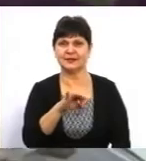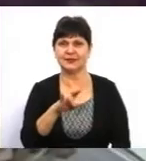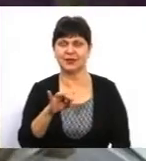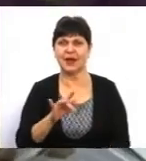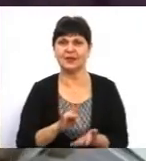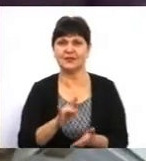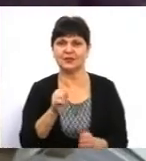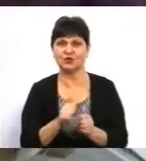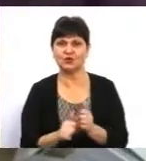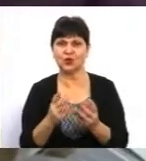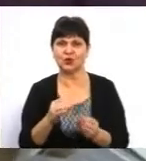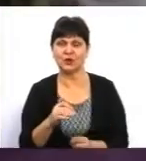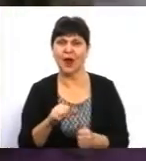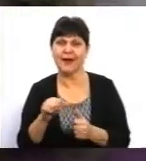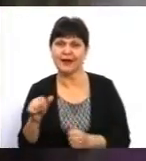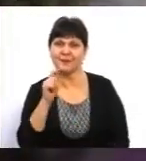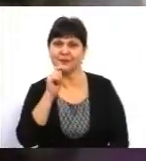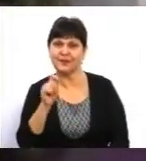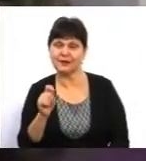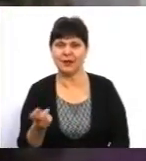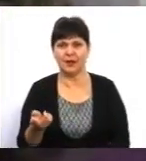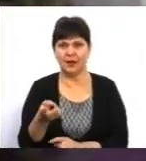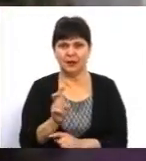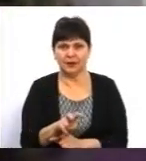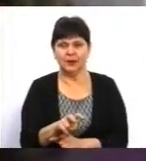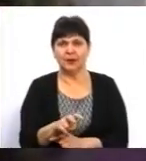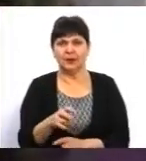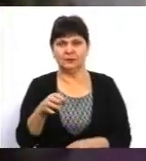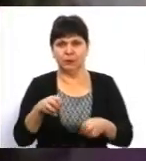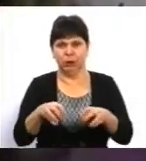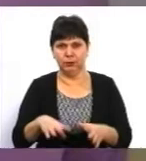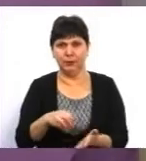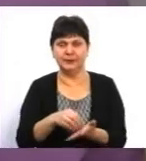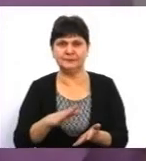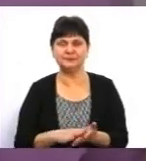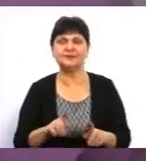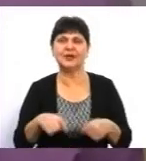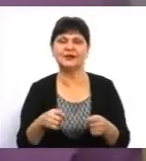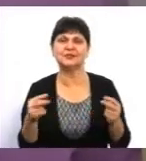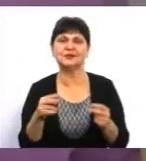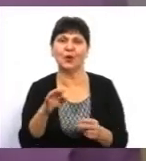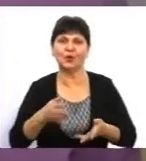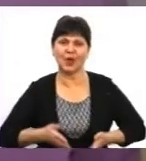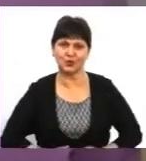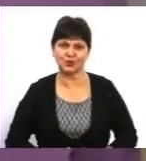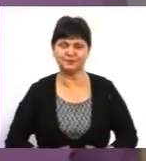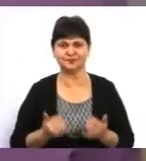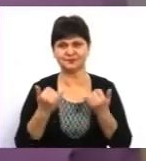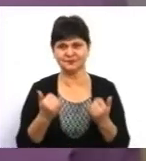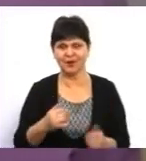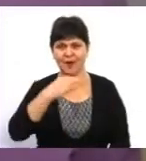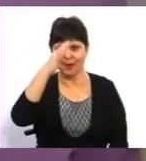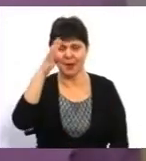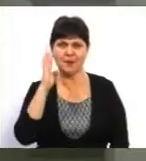щодня, крім неділі, приходить працівник РАЦСу для реєстрації та надання свідоцтва про народження. Для цього батьки предоставляють